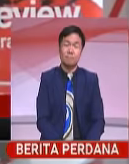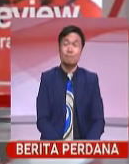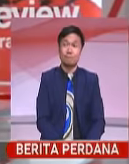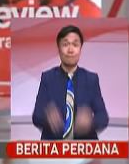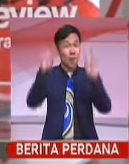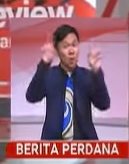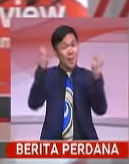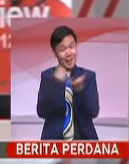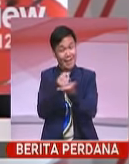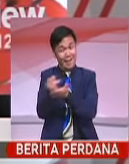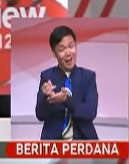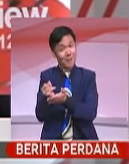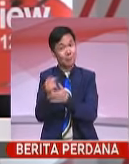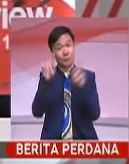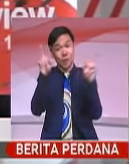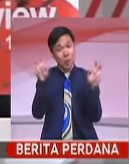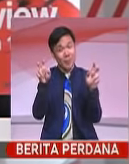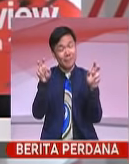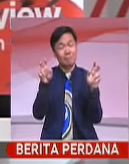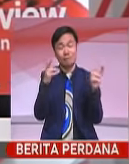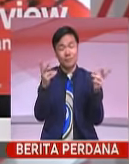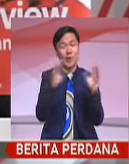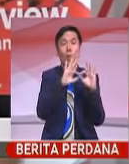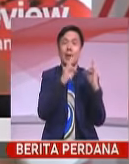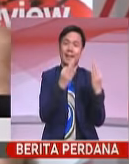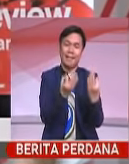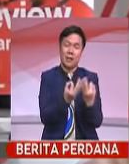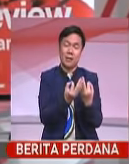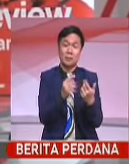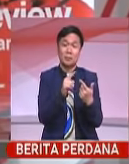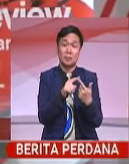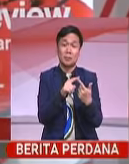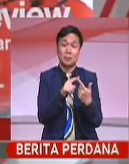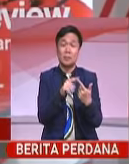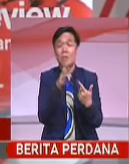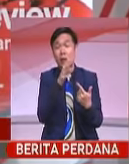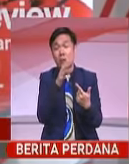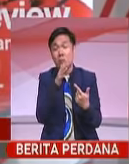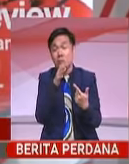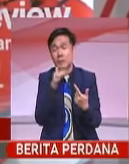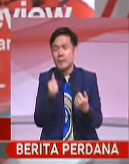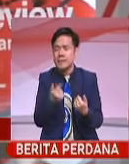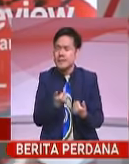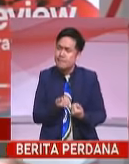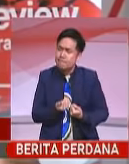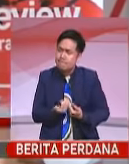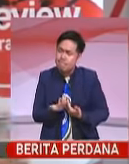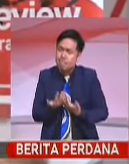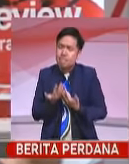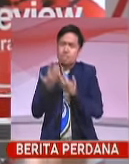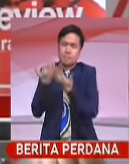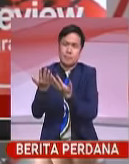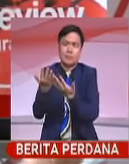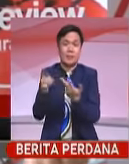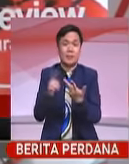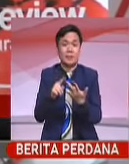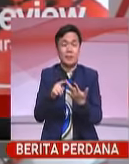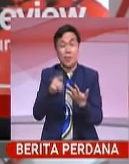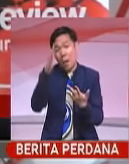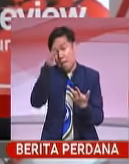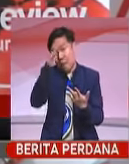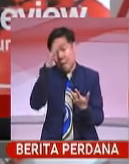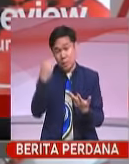Ikhlas ini berkenaan dengan kisah kekeluargaan, kisah pengorbanan seorang ibu tiri, kisah seorang ibu